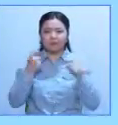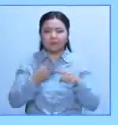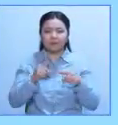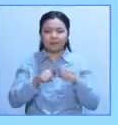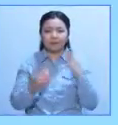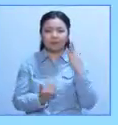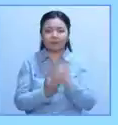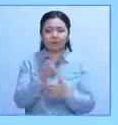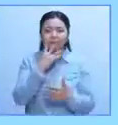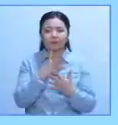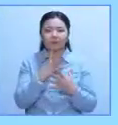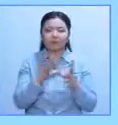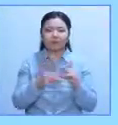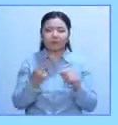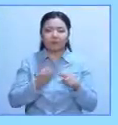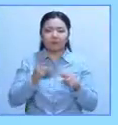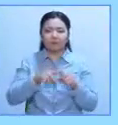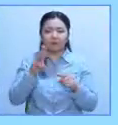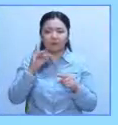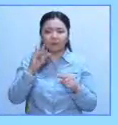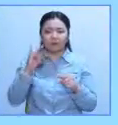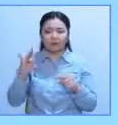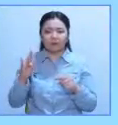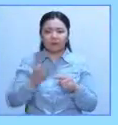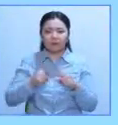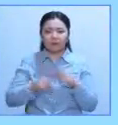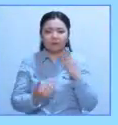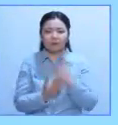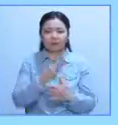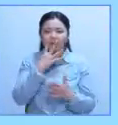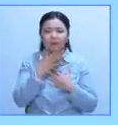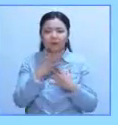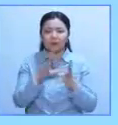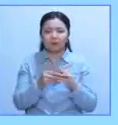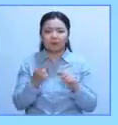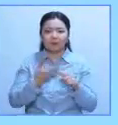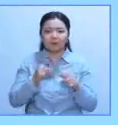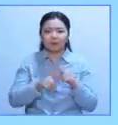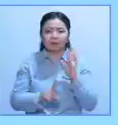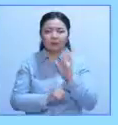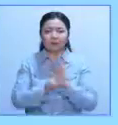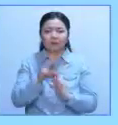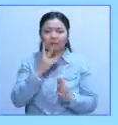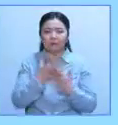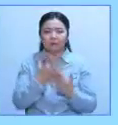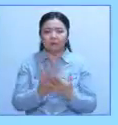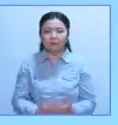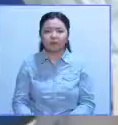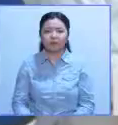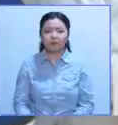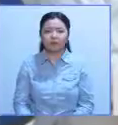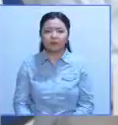салды. Оның ішінде 7-у алтын. Турнирге 9 мемлекеттен 300-ден астам спортшы қатысқан. Толығырақ алдағы бейне материалда.